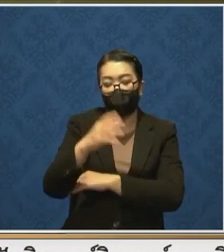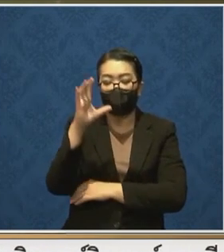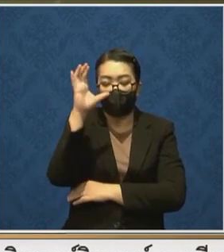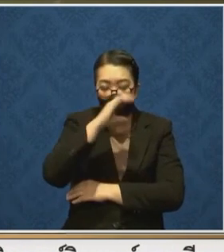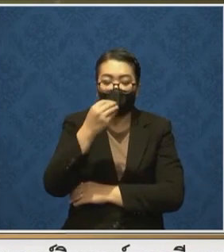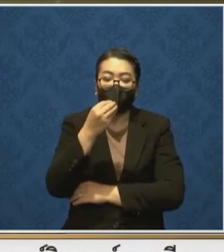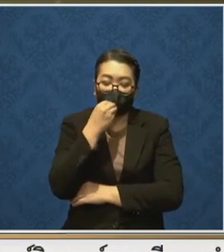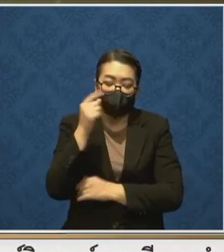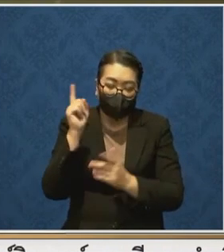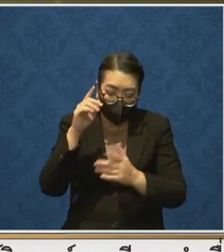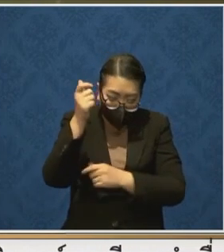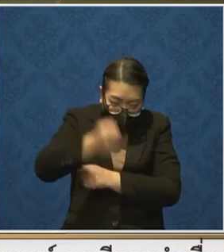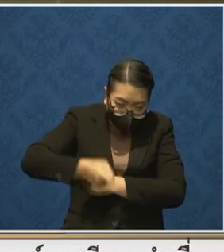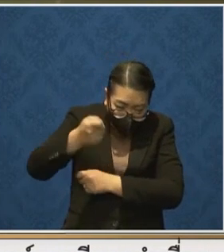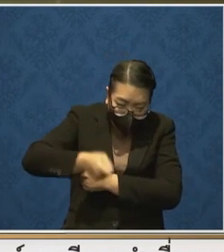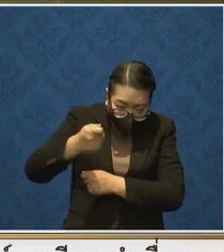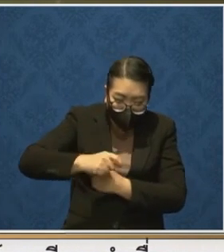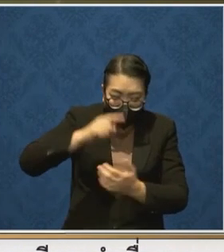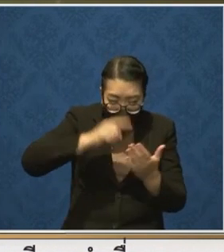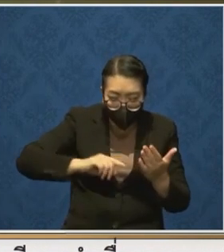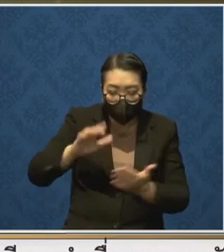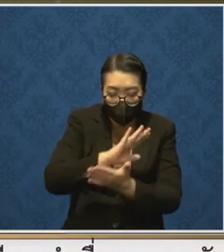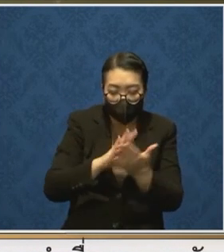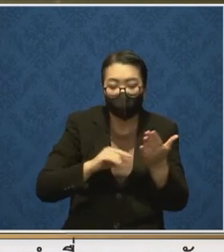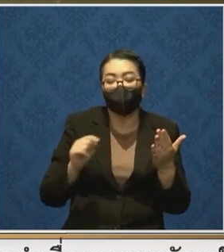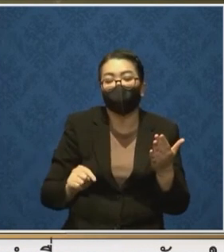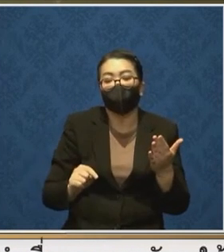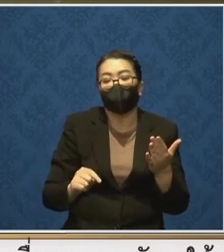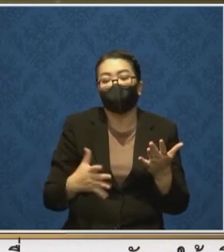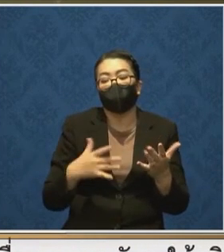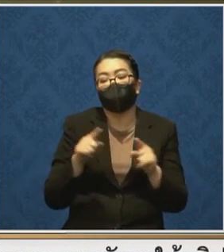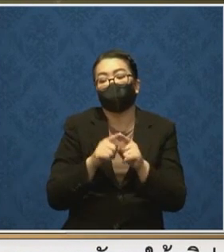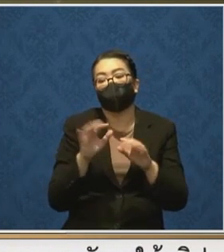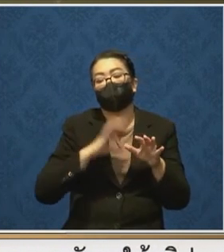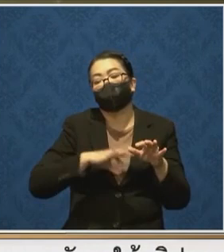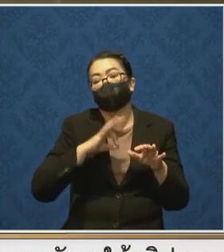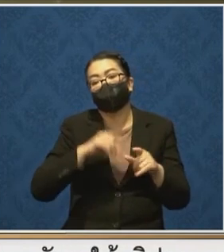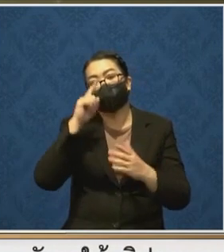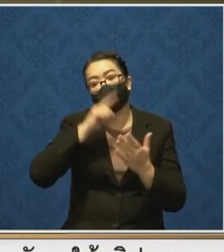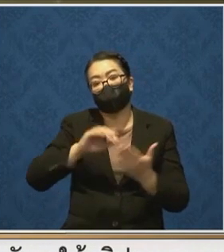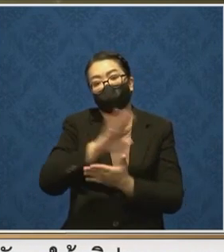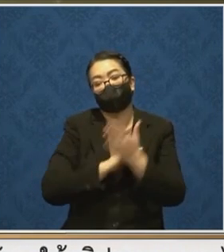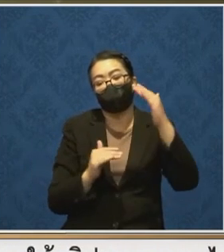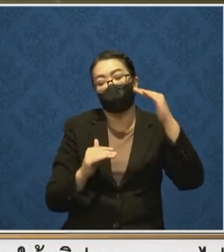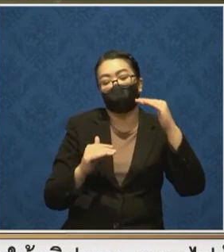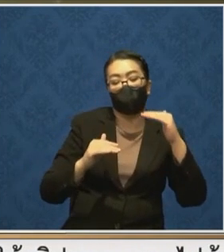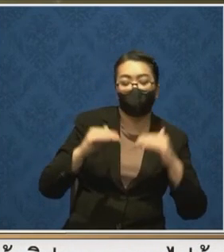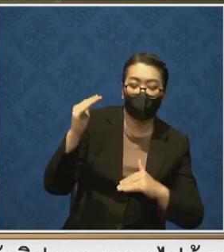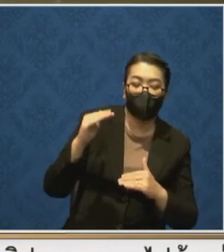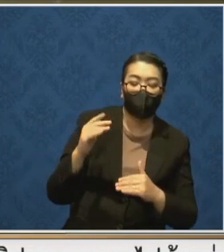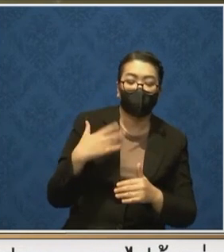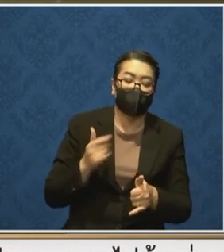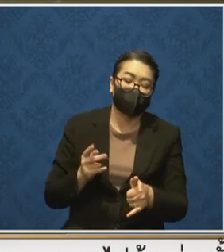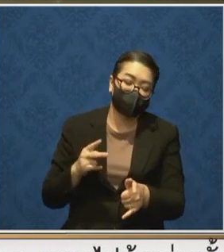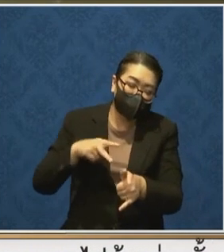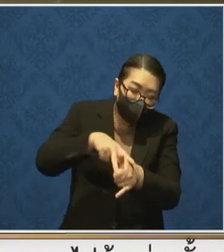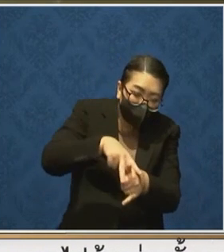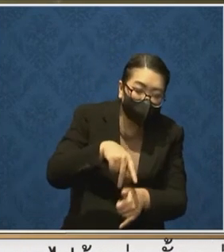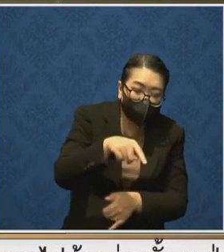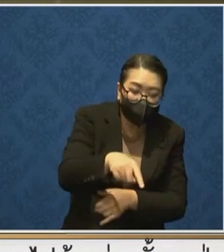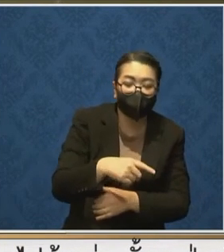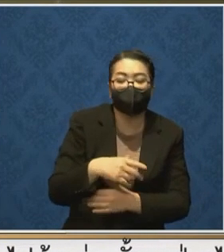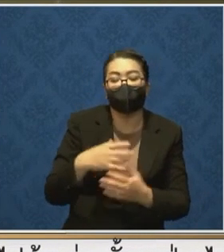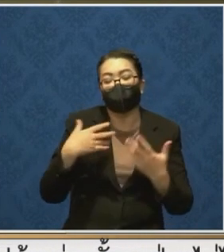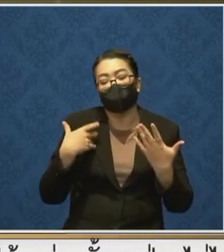อรบเมื่อ Kingsgate รู้วาไยกำลงเพียงท้ำตกเป็นเบี้ยล่างก็ได้ที่ขึ้นขี่คอรัฐบาผ่อประยษทันทีห